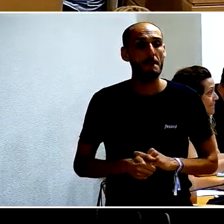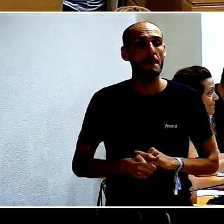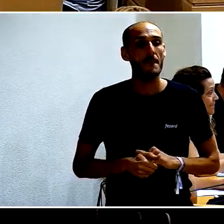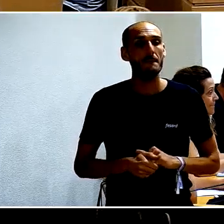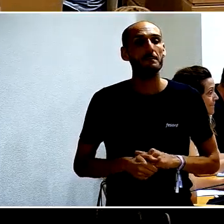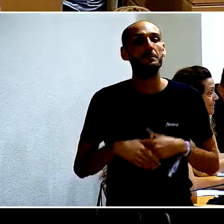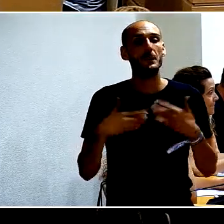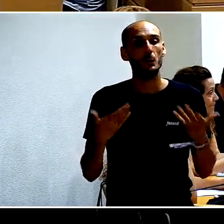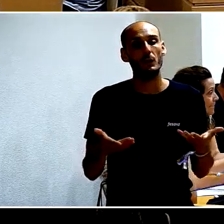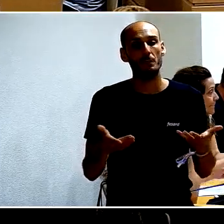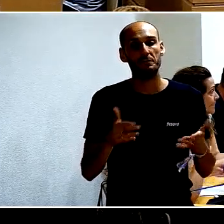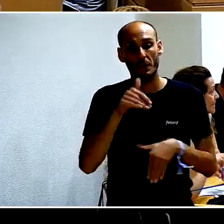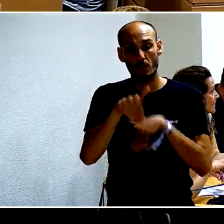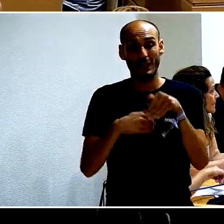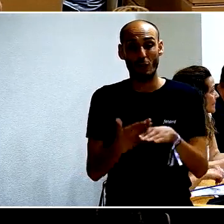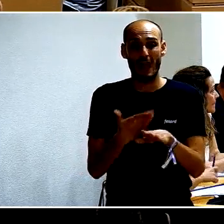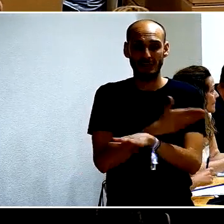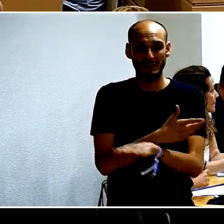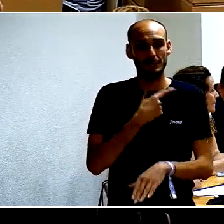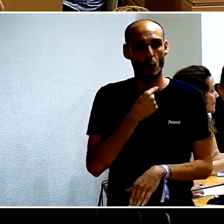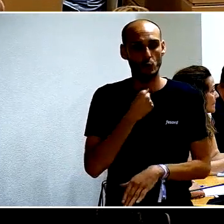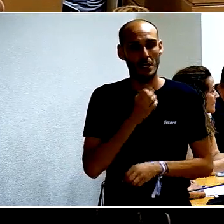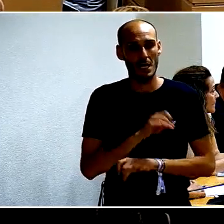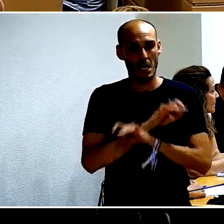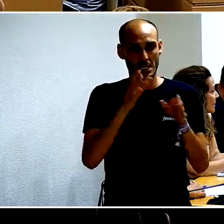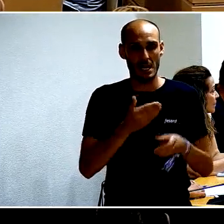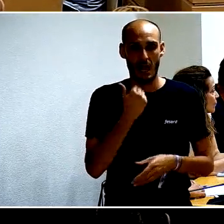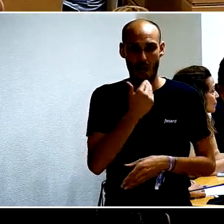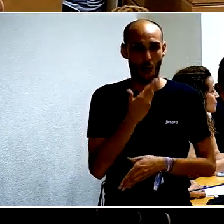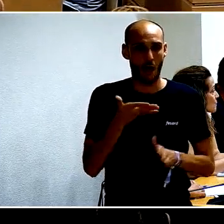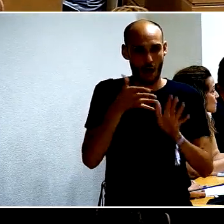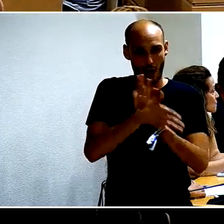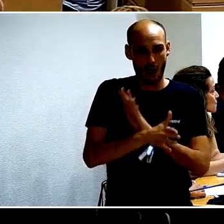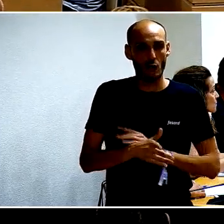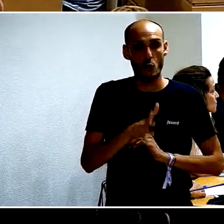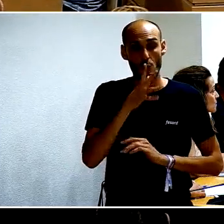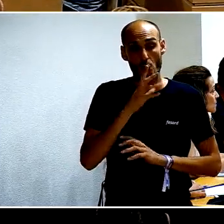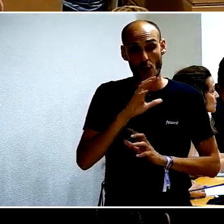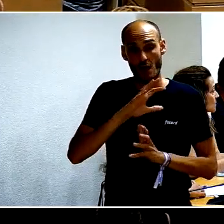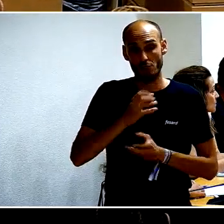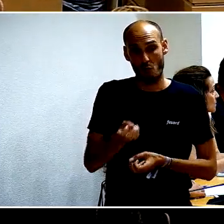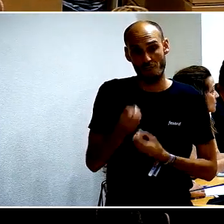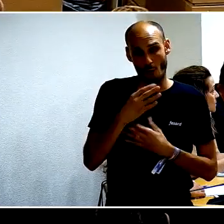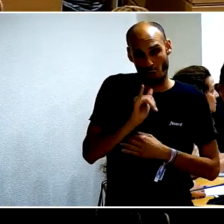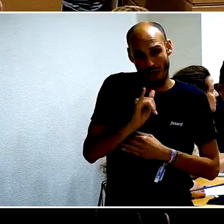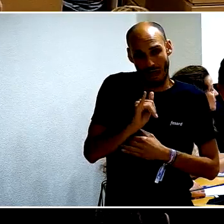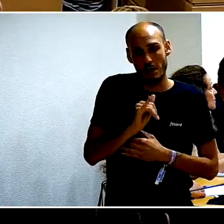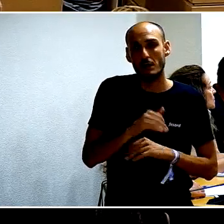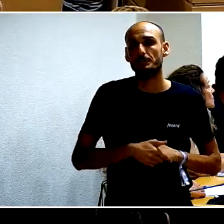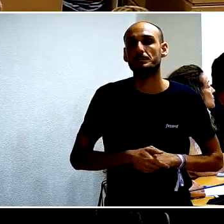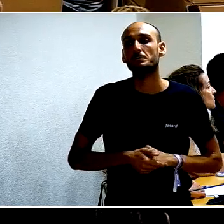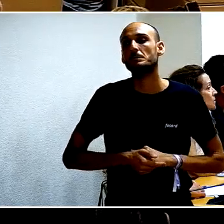passar a la votació, m'agradaria aclarir també una cosa, perquè tinc certa informació que crec que és important.